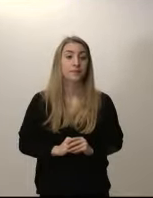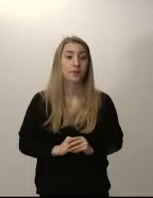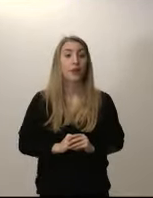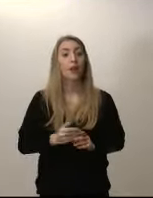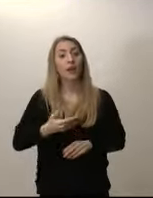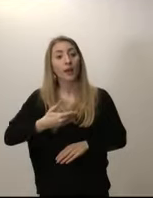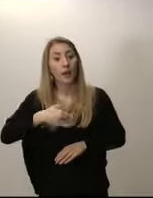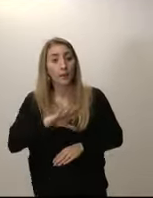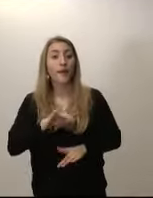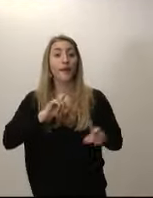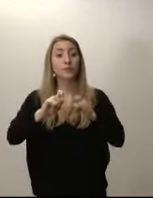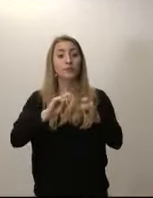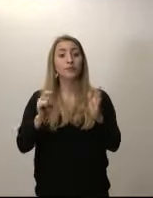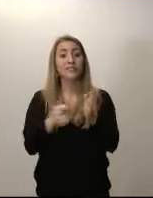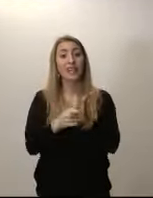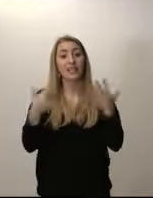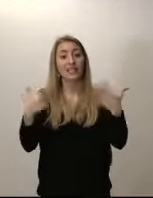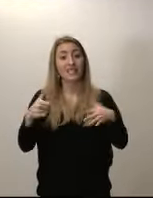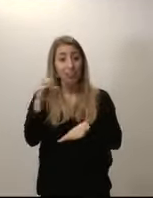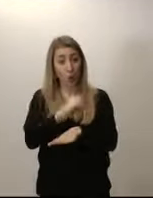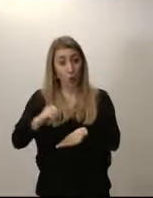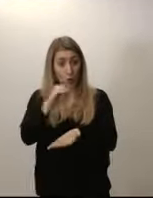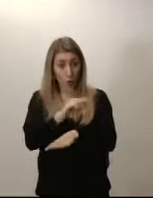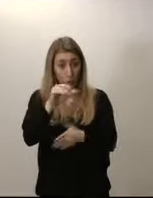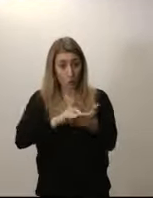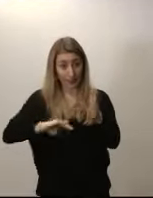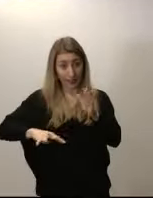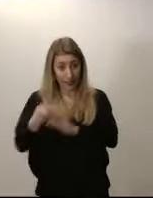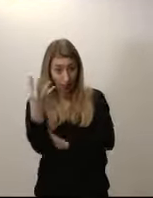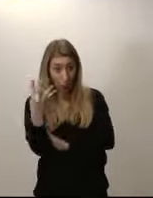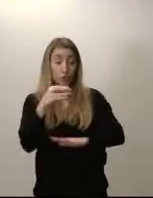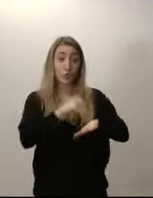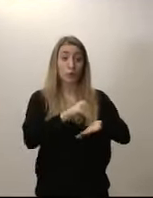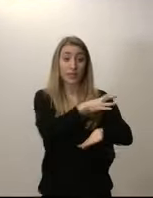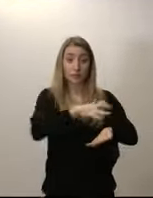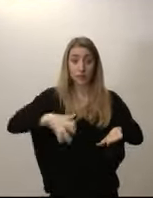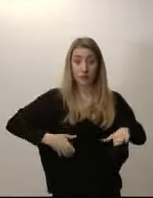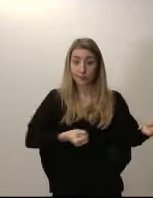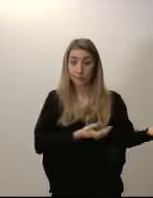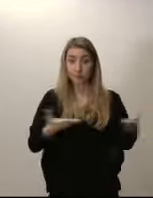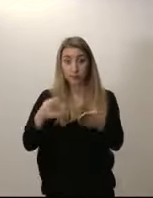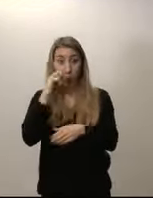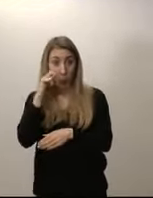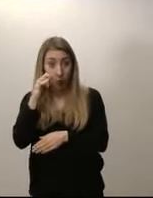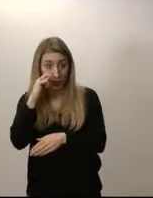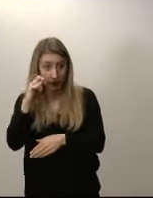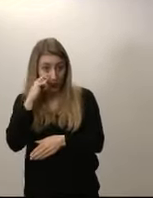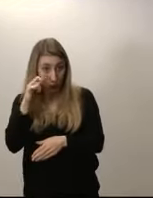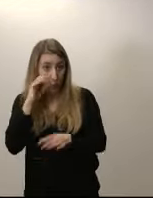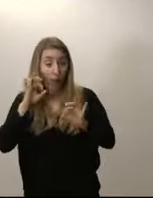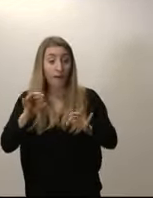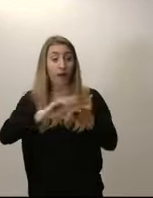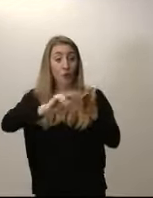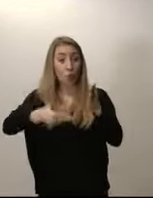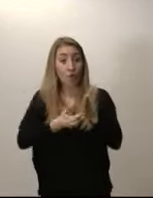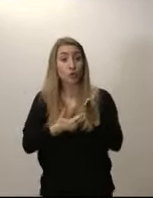par délibération du 16 octobre 2014, le conseil municipal avait décidé de lancer une consultation en vue de la conclusion d'une convention d'occupation du domaine public